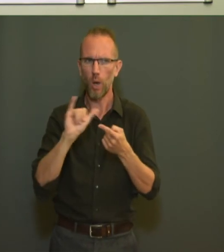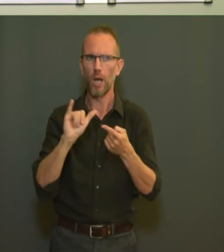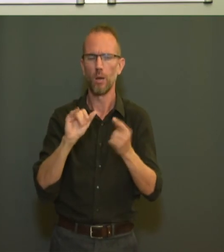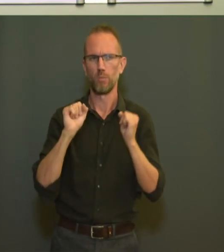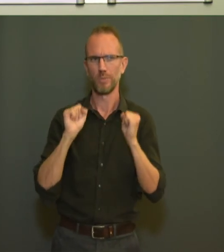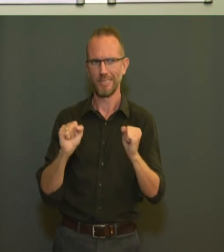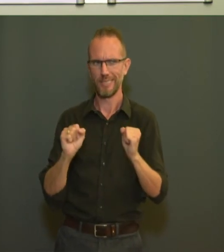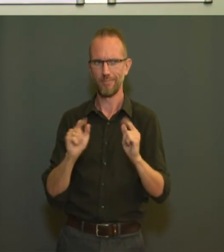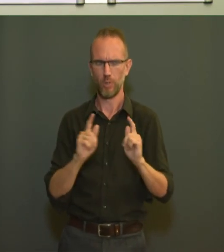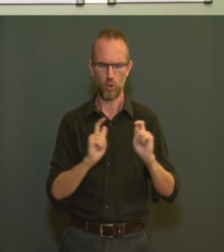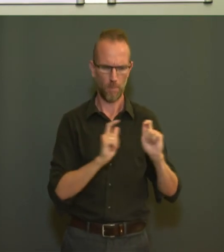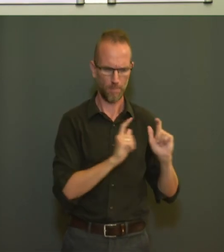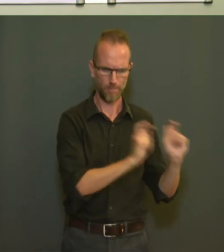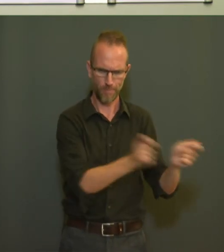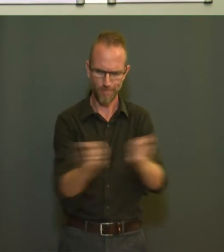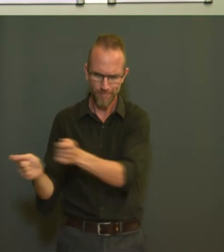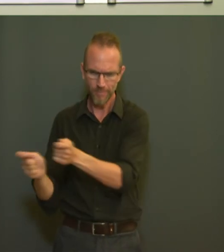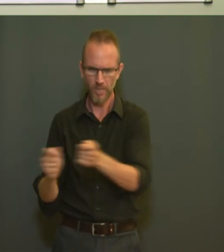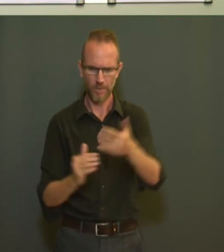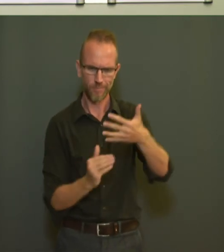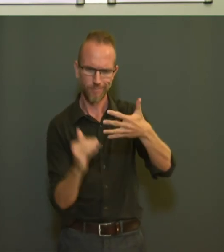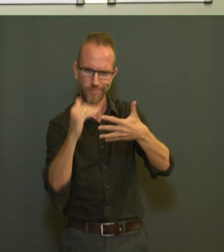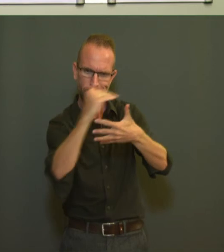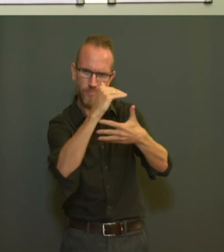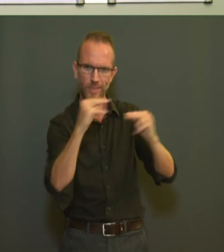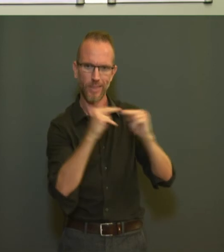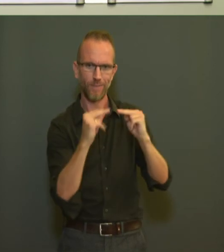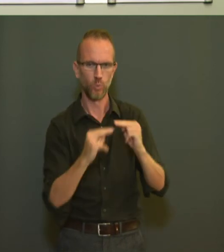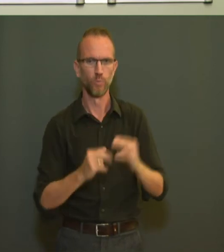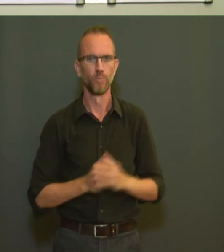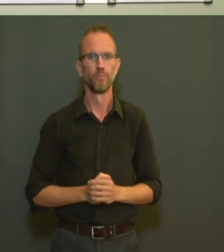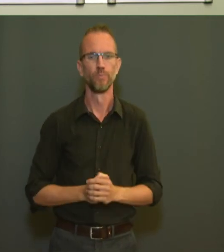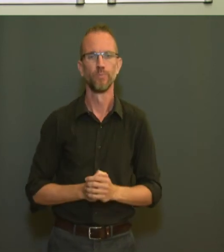finalement le niveau qui sera publié.